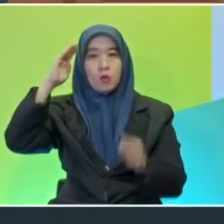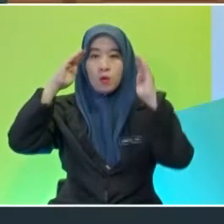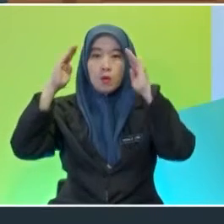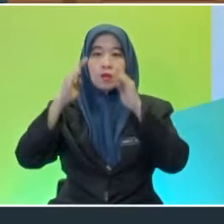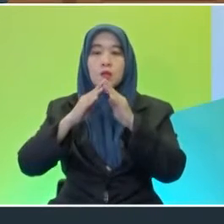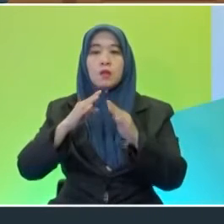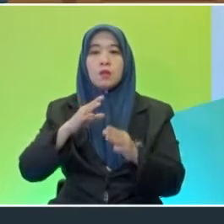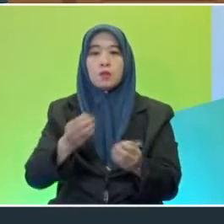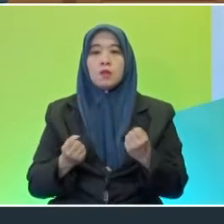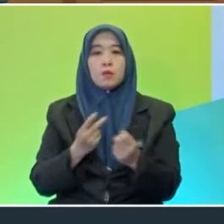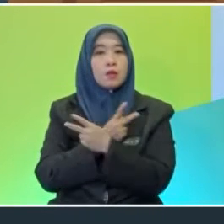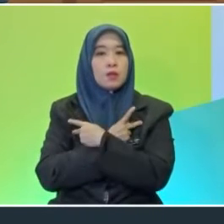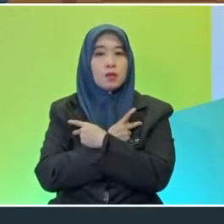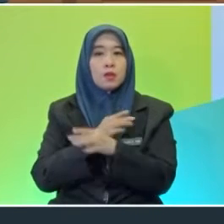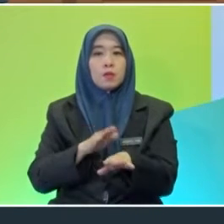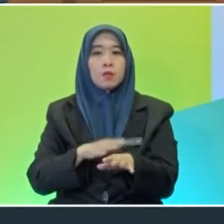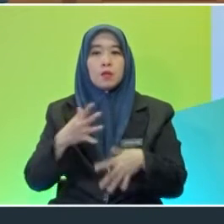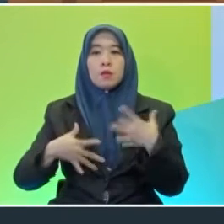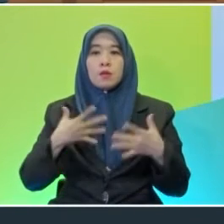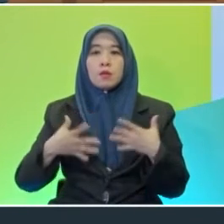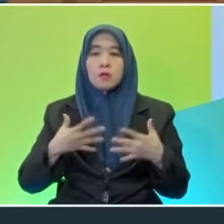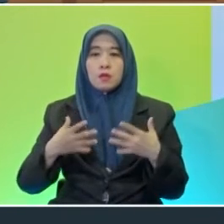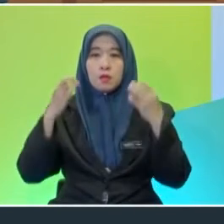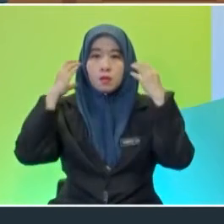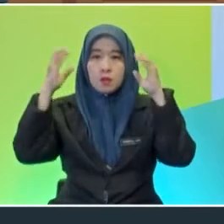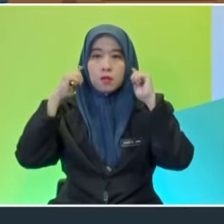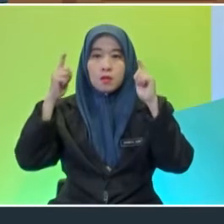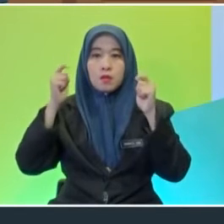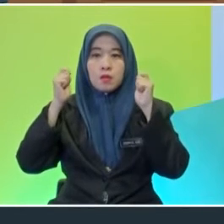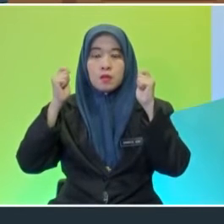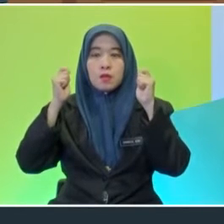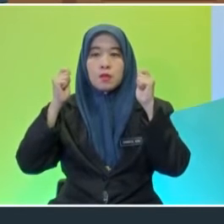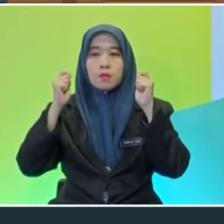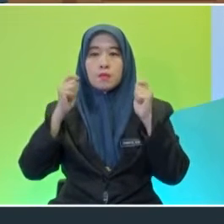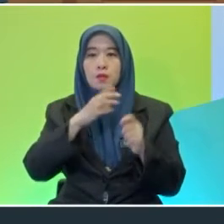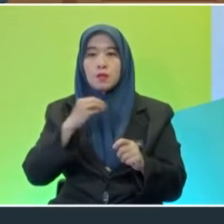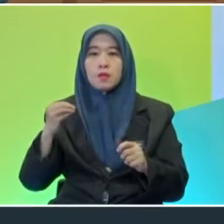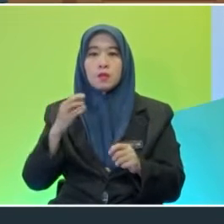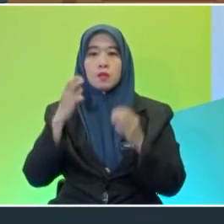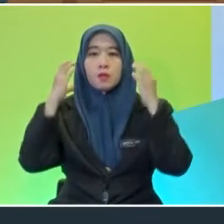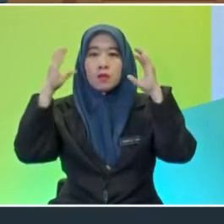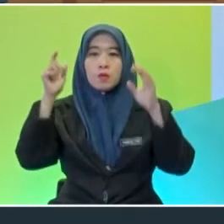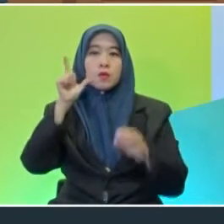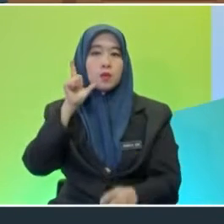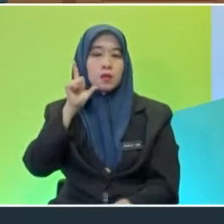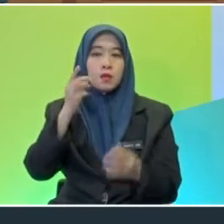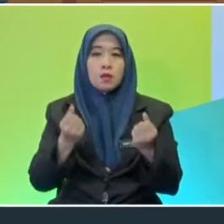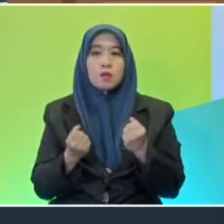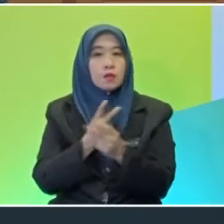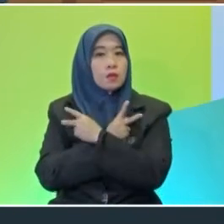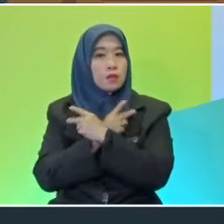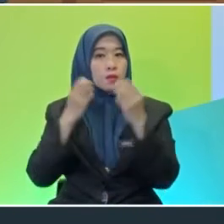terima kasih kepada juru bahasa isyarat kita pada hari ini Cikgu Zahratul dan cegukan Terima Kasihku